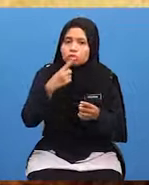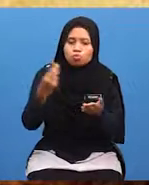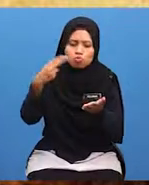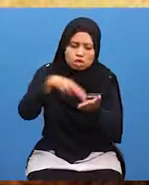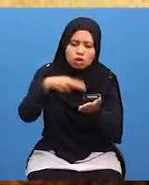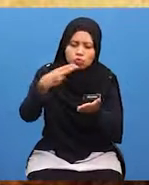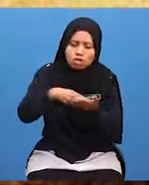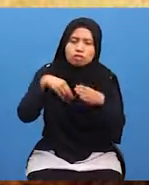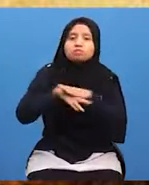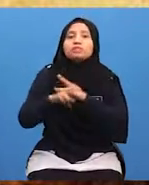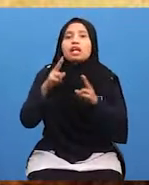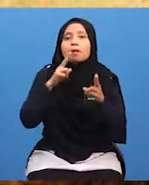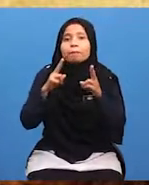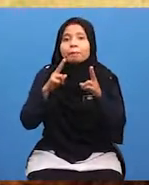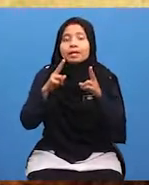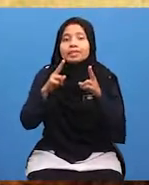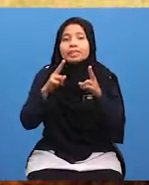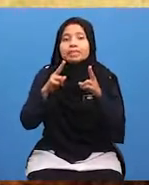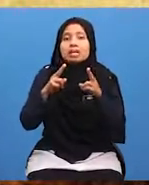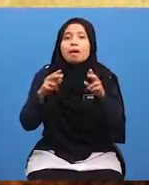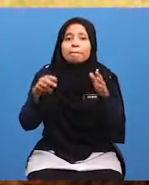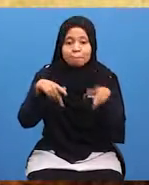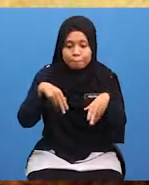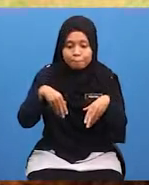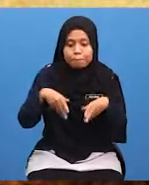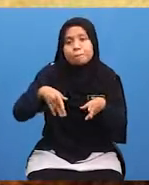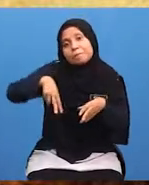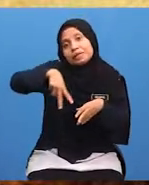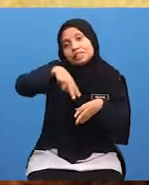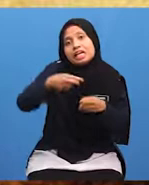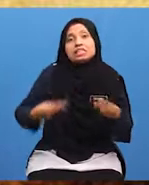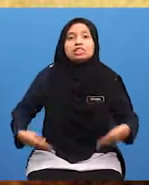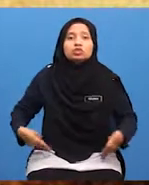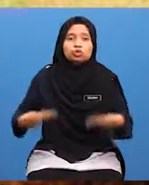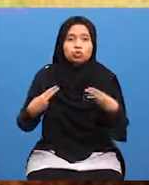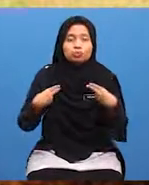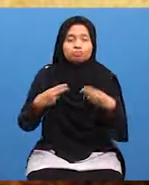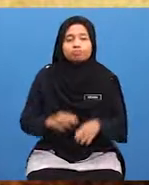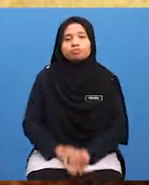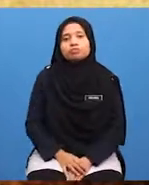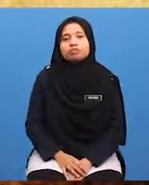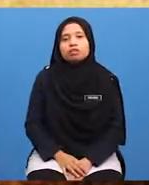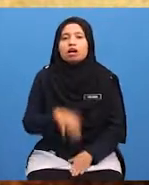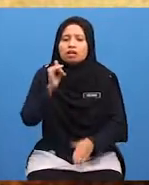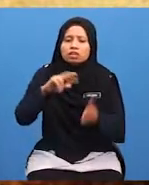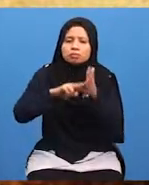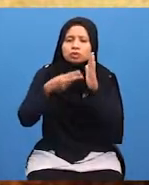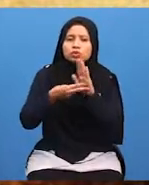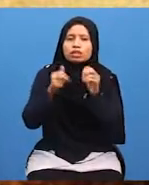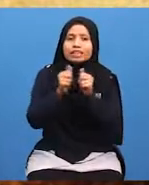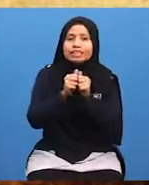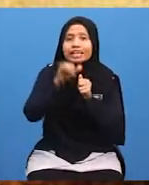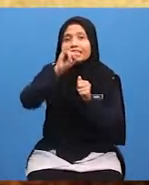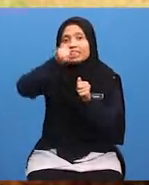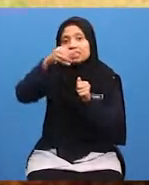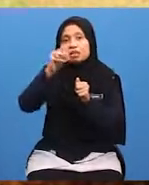berulang-ulang di dalam hadis yang erti asalnya ialah perjalanan hidup dan perilaku. Yang dimaksudkan dengan ijma'